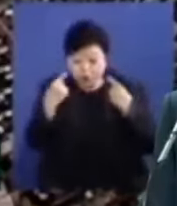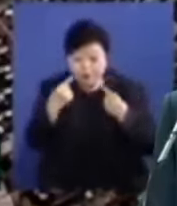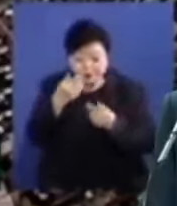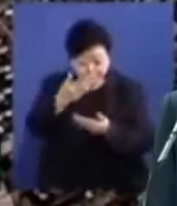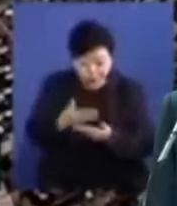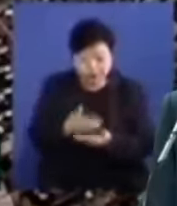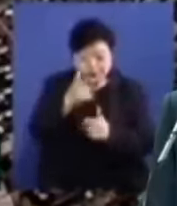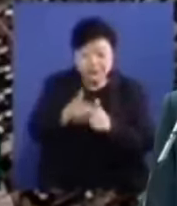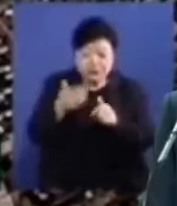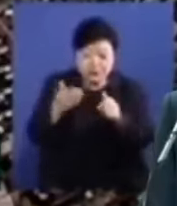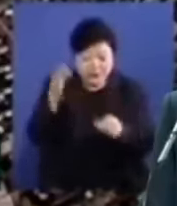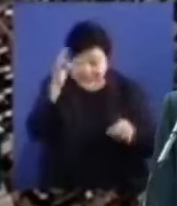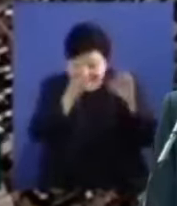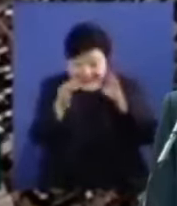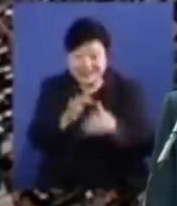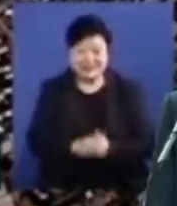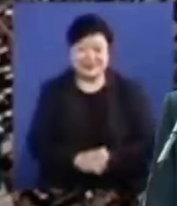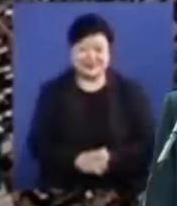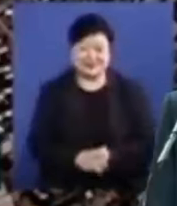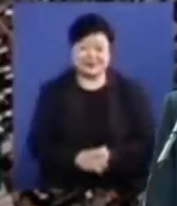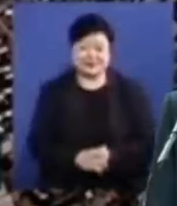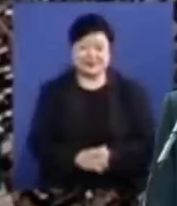주신 예수님께 찾아가서